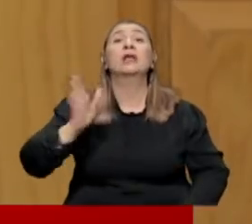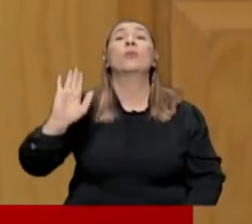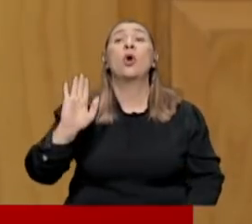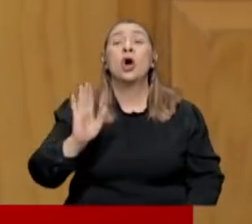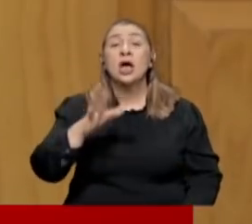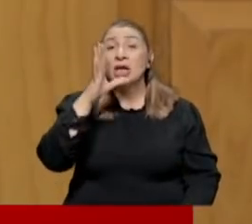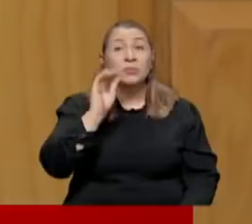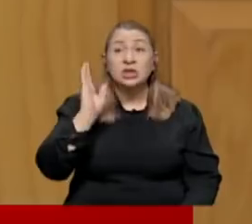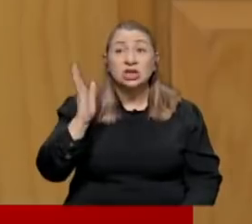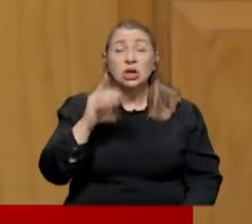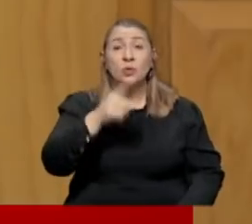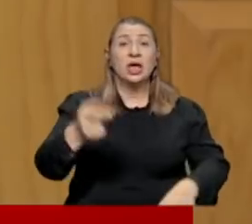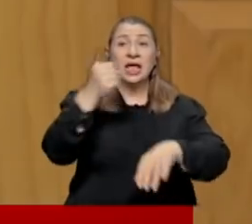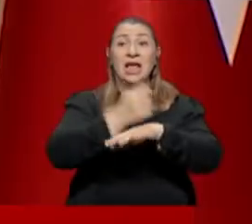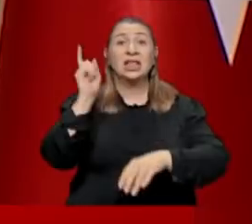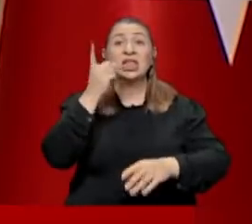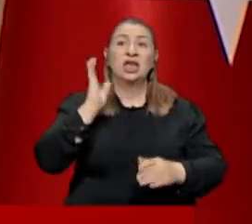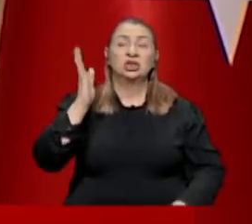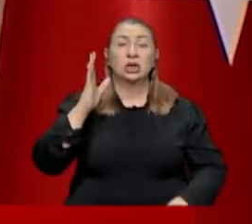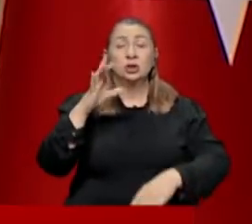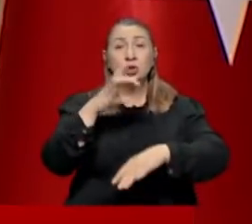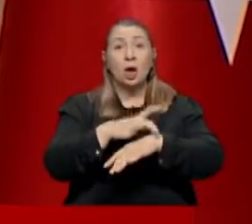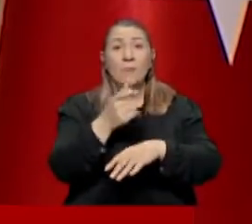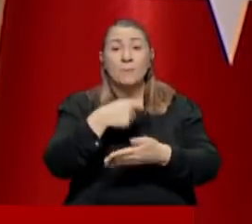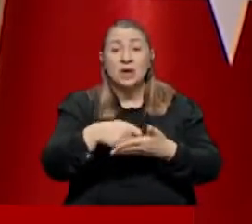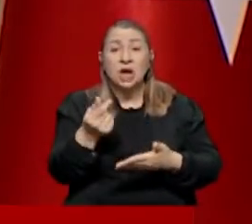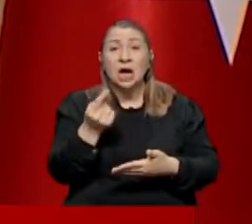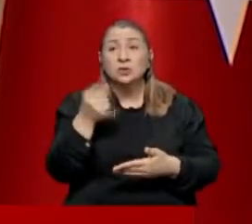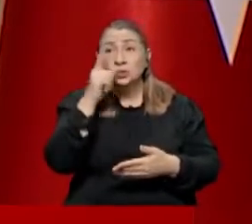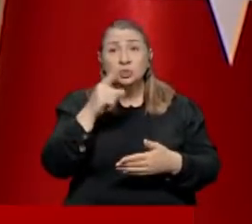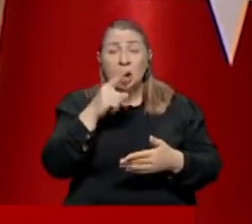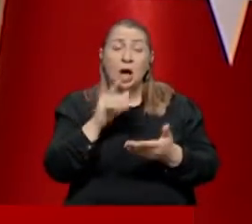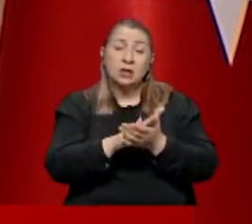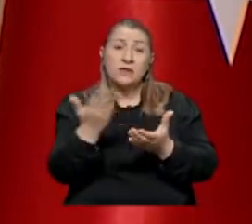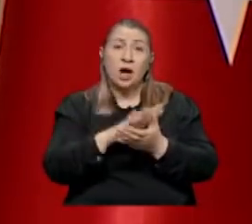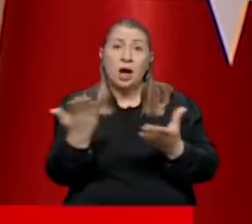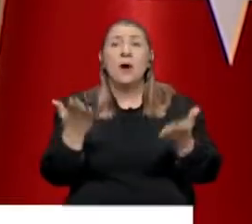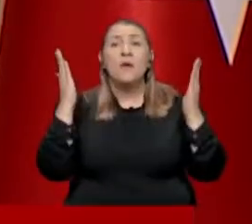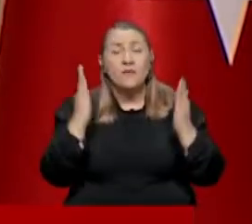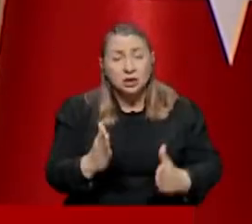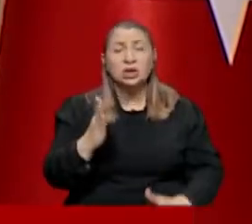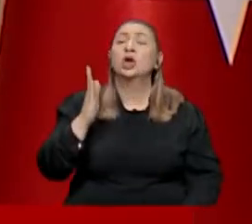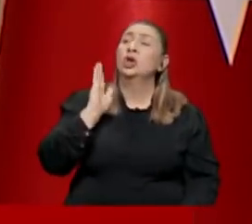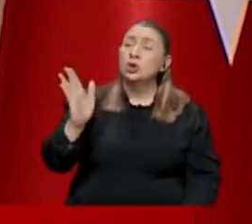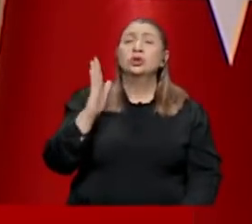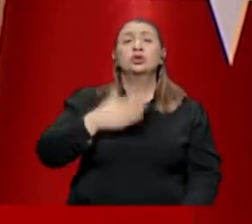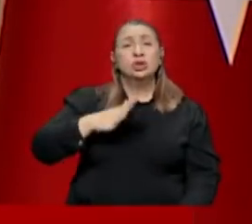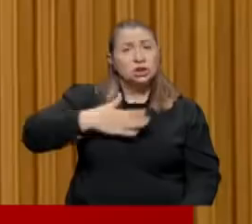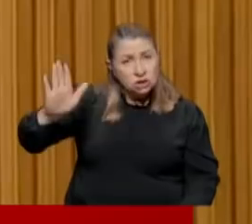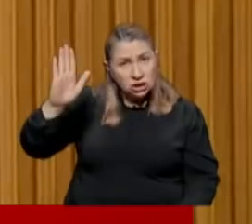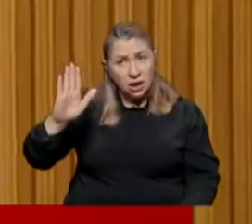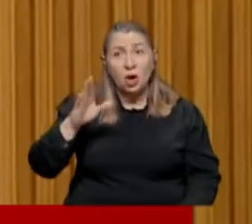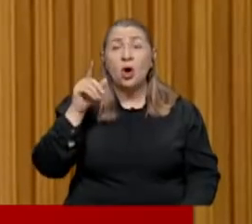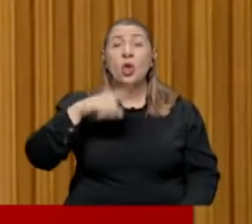gitmiyor kim gidecek bu iktidar gidecek Doktorlar az para aldıkları için ayrılıyorlar varsın gidiyorlar sa